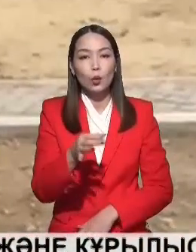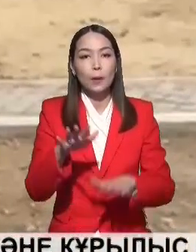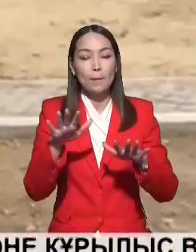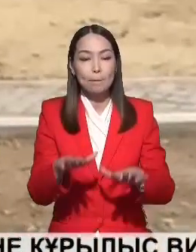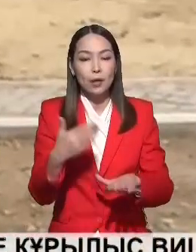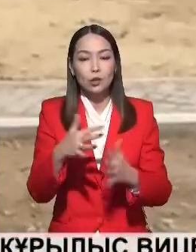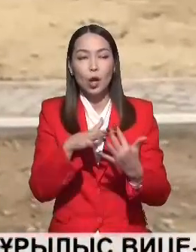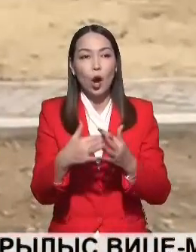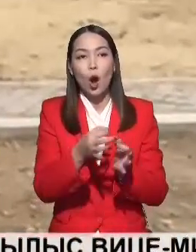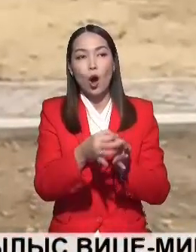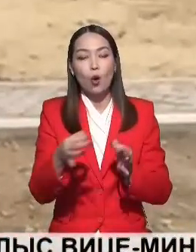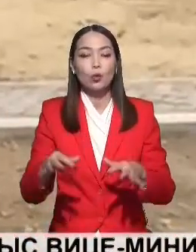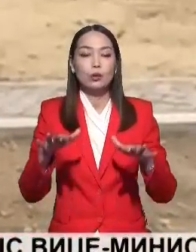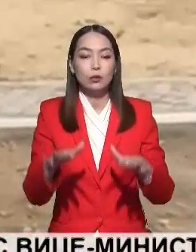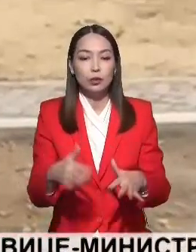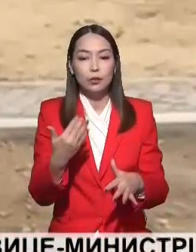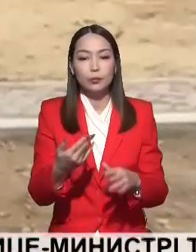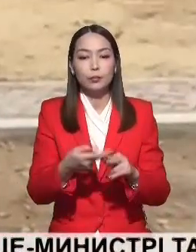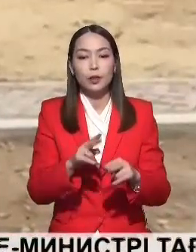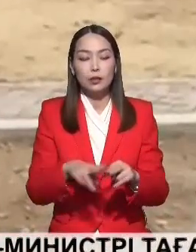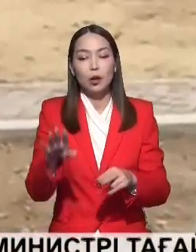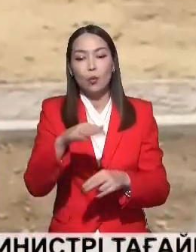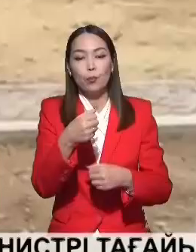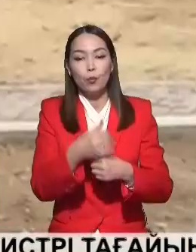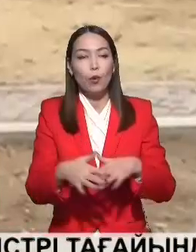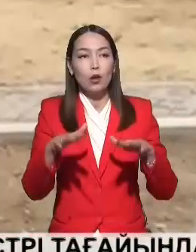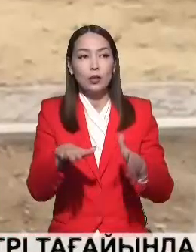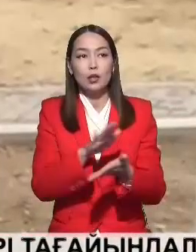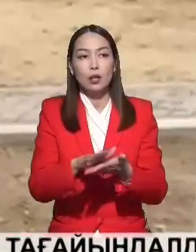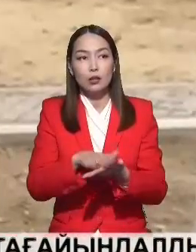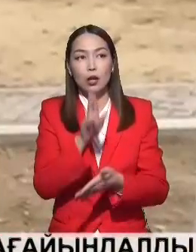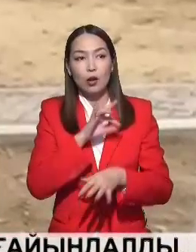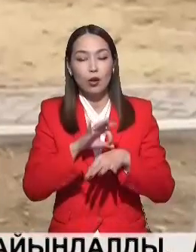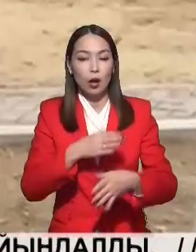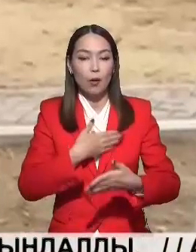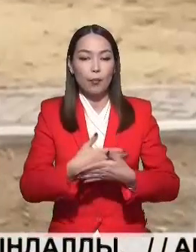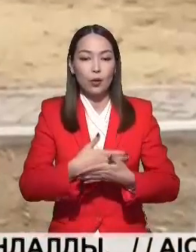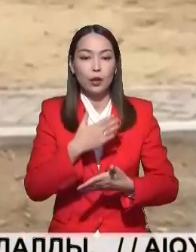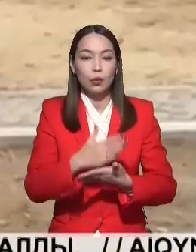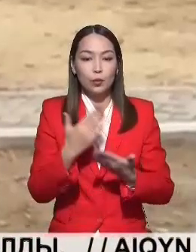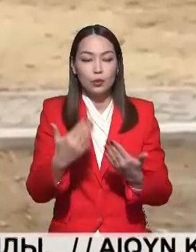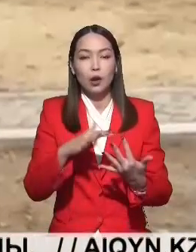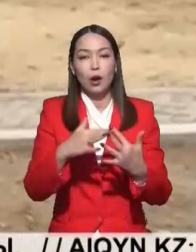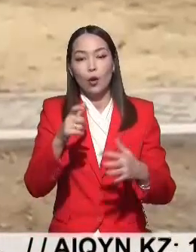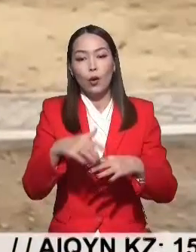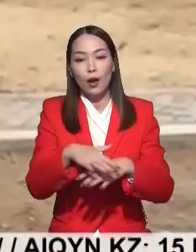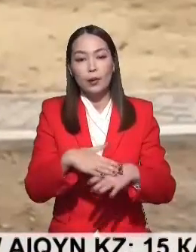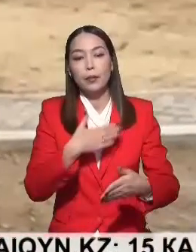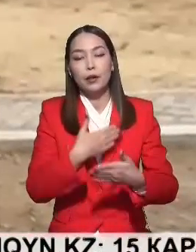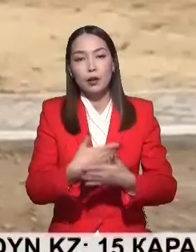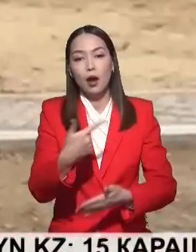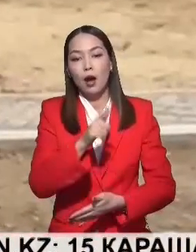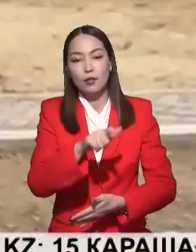мен ауылдық округтерде кент орталықтарында тазалық жұмыстары белсене атқарылды. Оған ауыл тұрғындары, белсенді